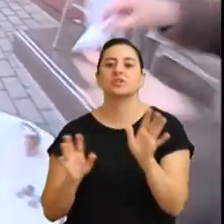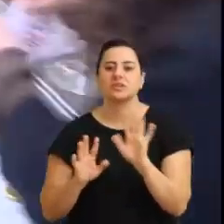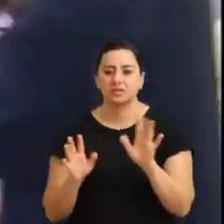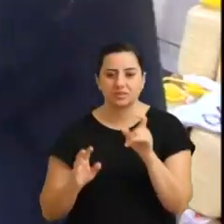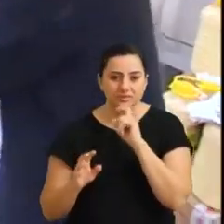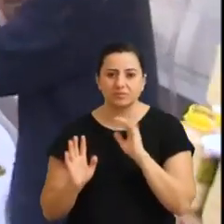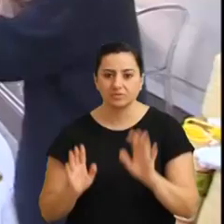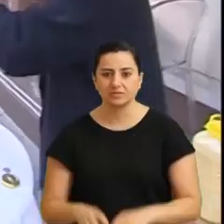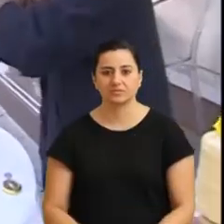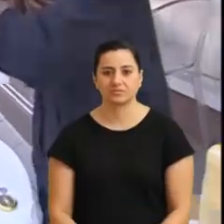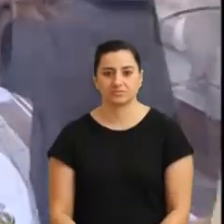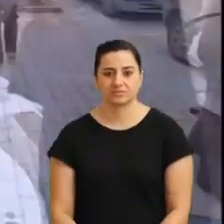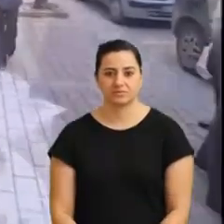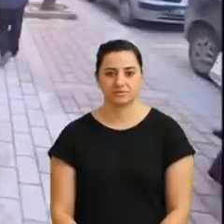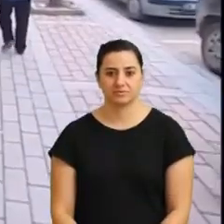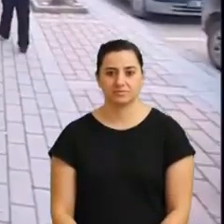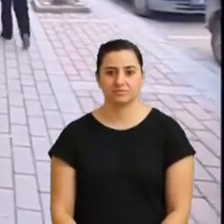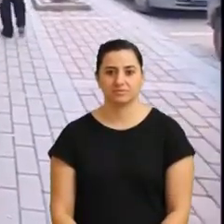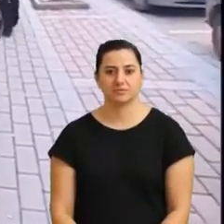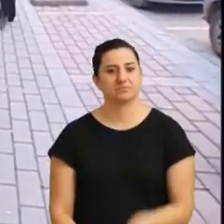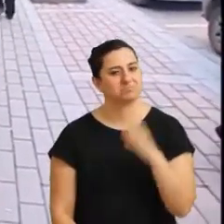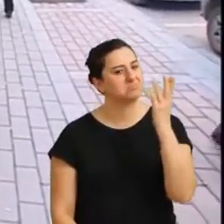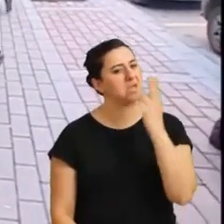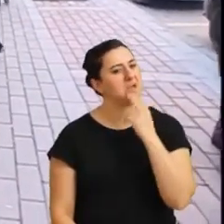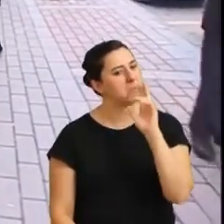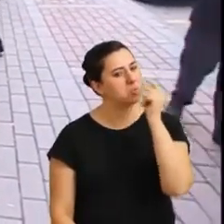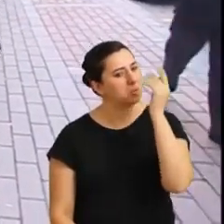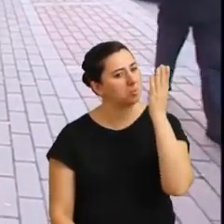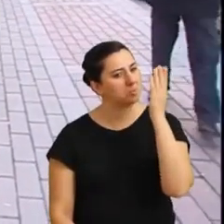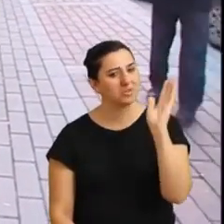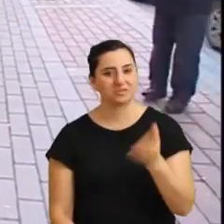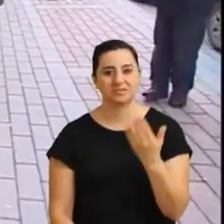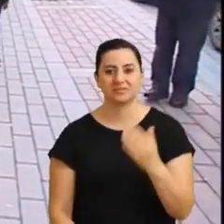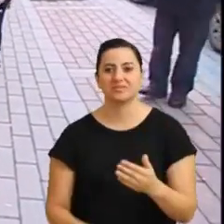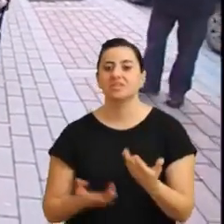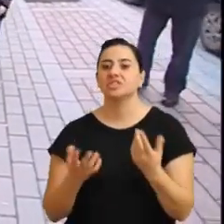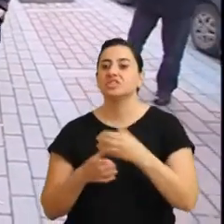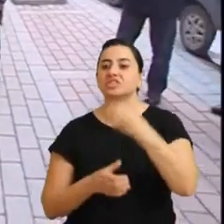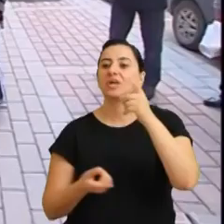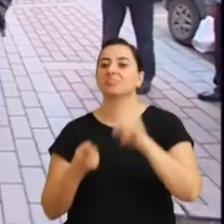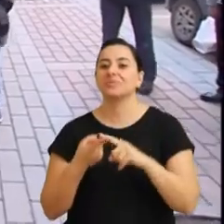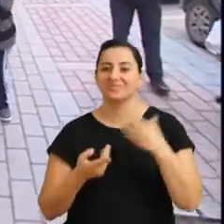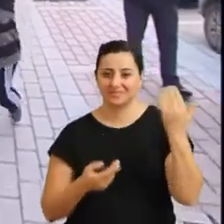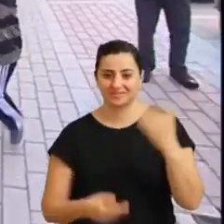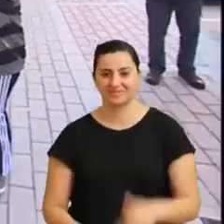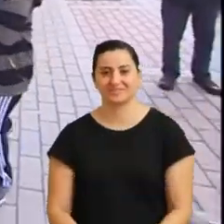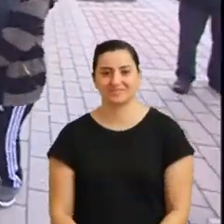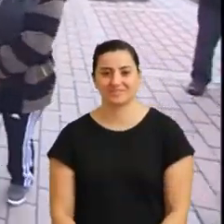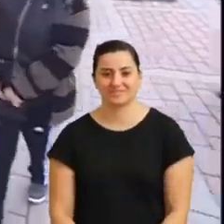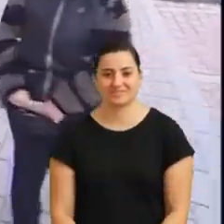etik dışı davranmalar yok. Hadi bakalım. Ablacım aşk olsun, bunu unutmayacağım. Şişem bitti ustacığım. Şişe getir bana,